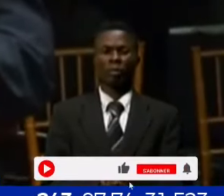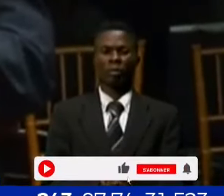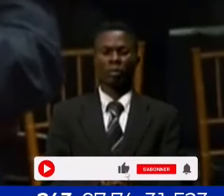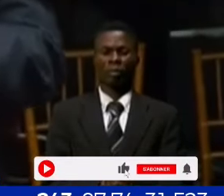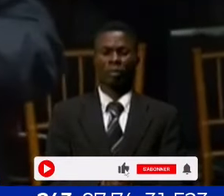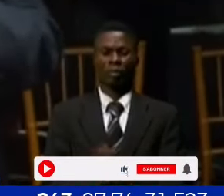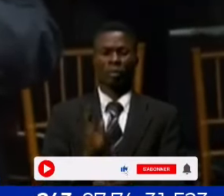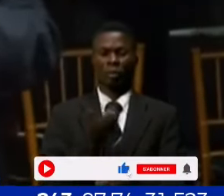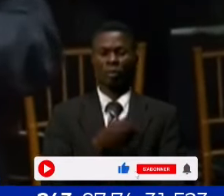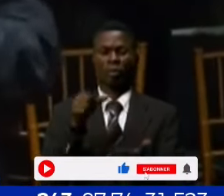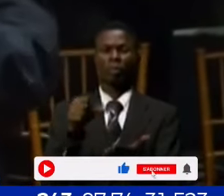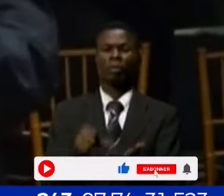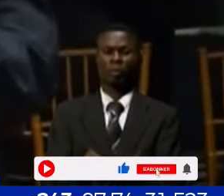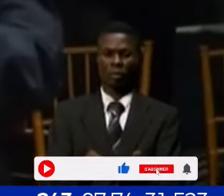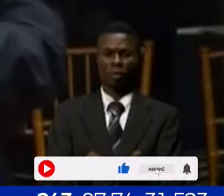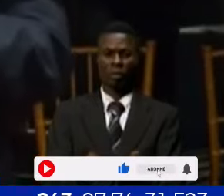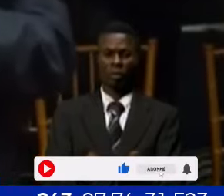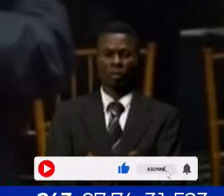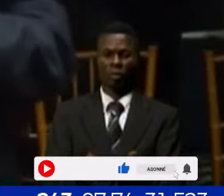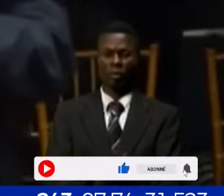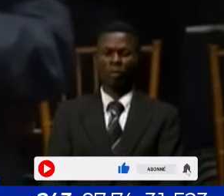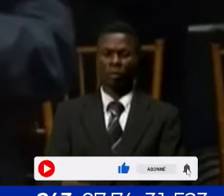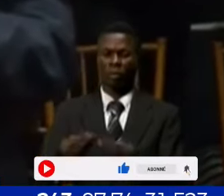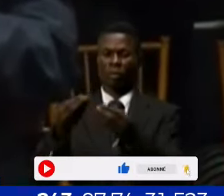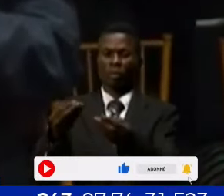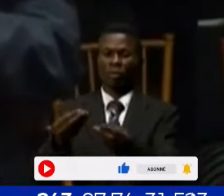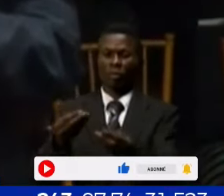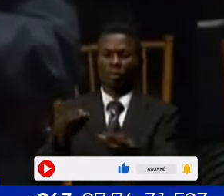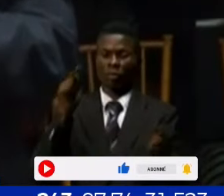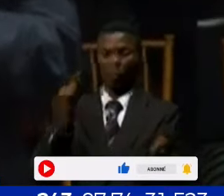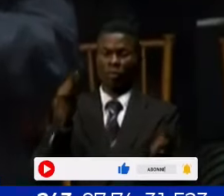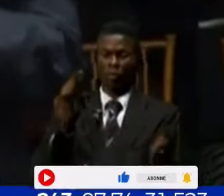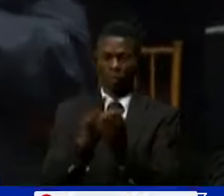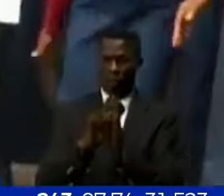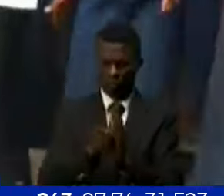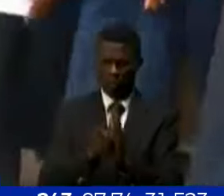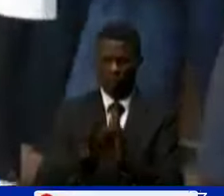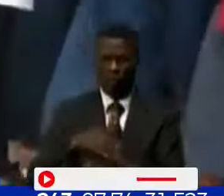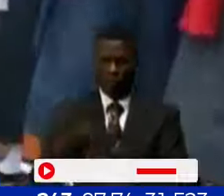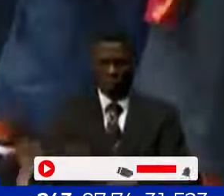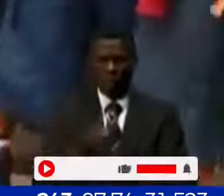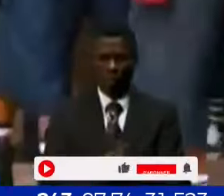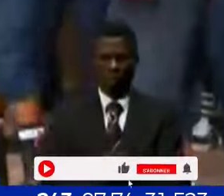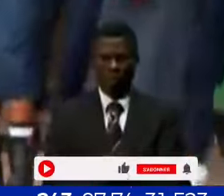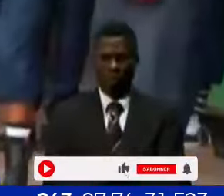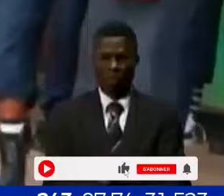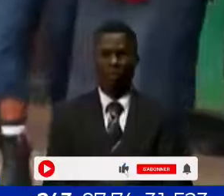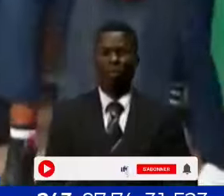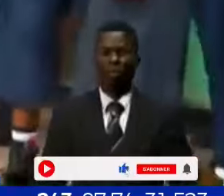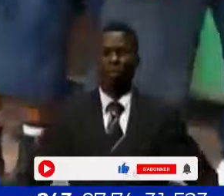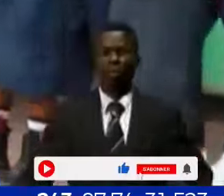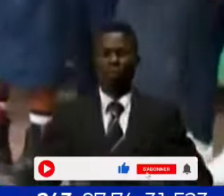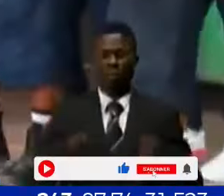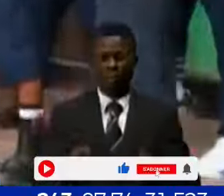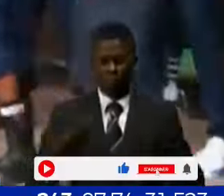votre lettre va lui arriver dans les quelques minutes qui suivent. C'est en toute convivialité que s'est